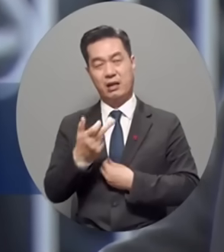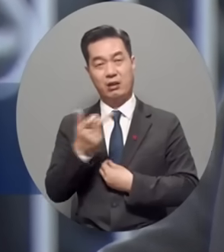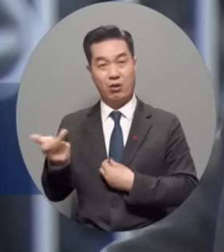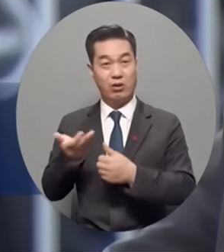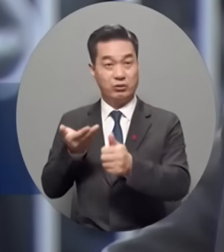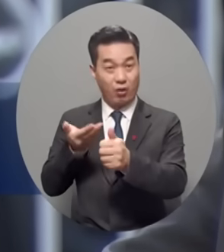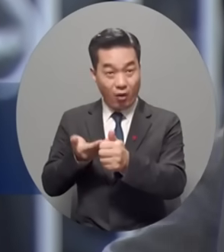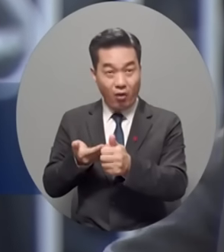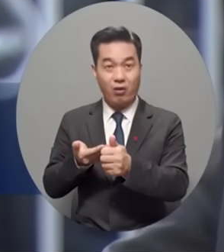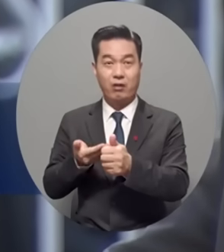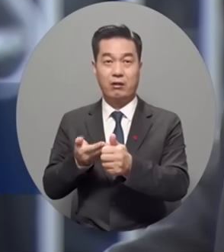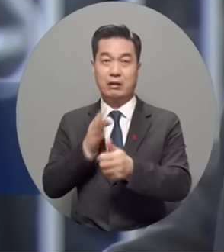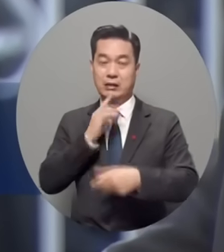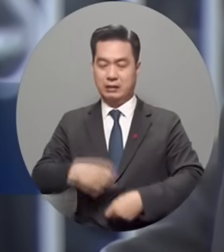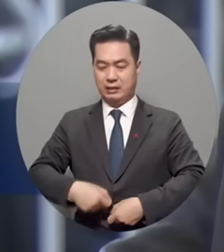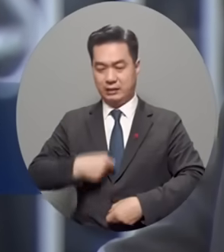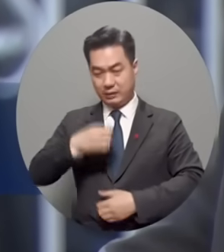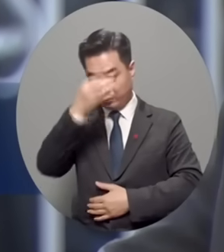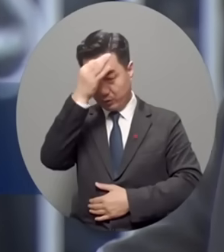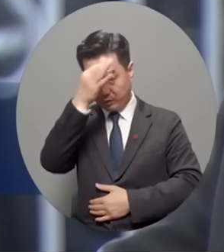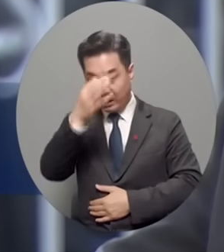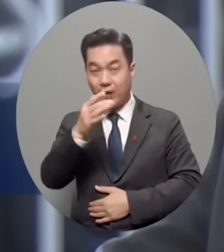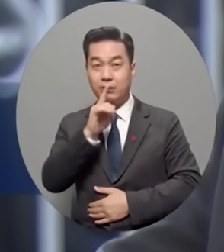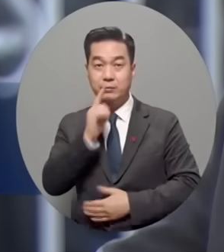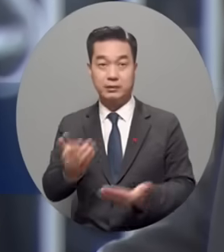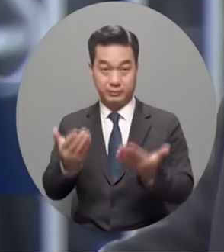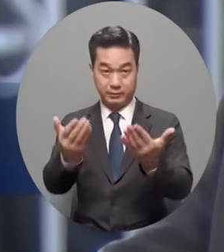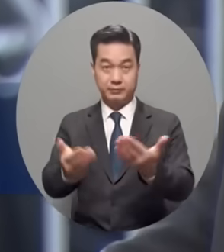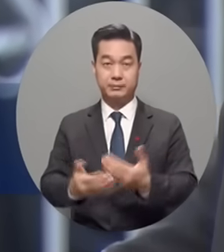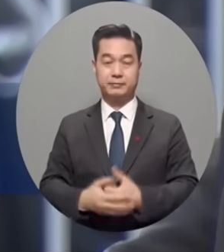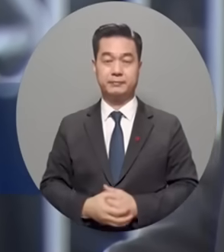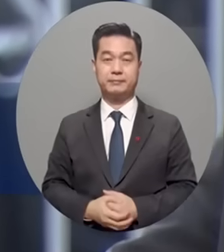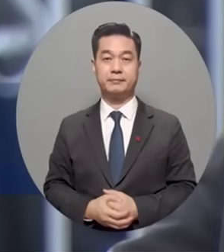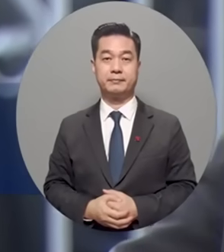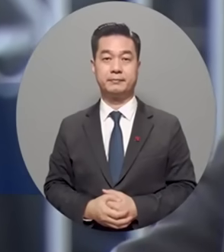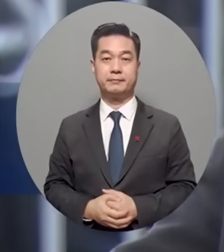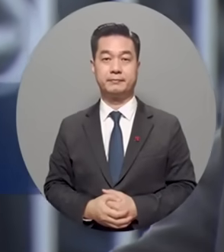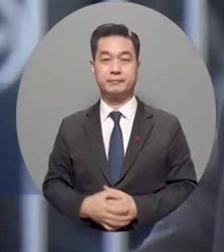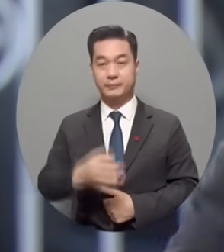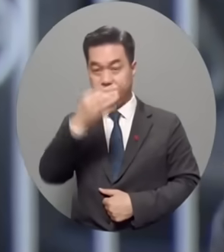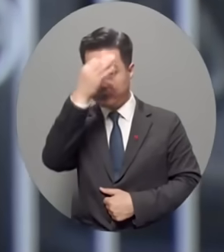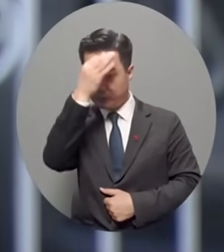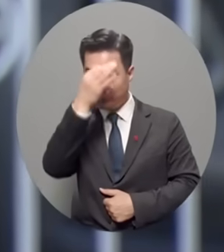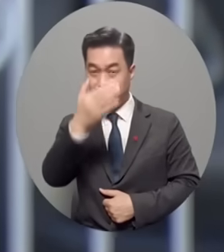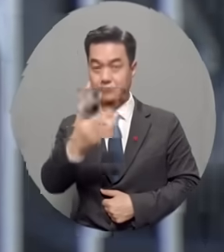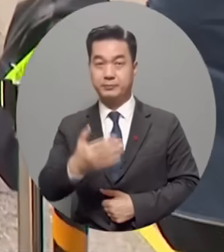점 진심으로 사과드립니다. 죄송합니다.